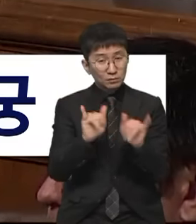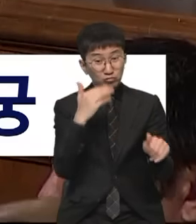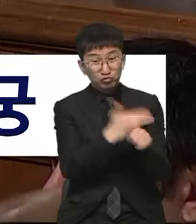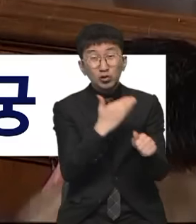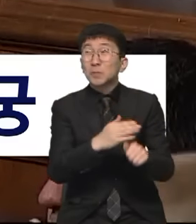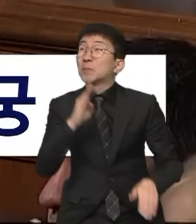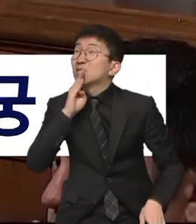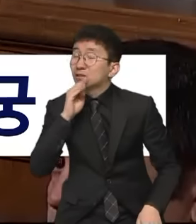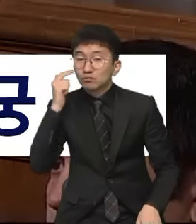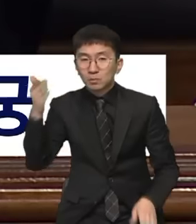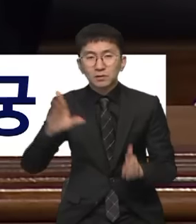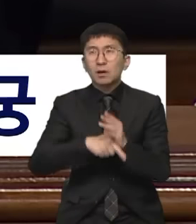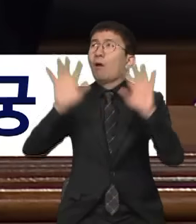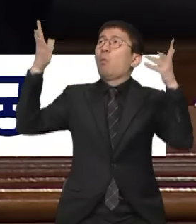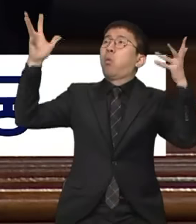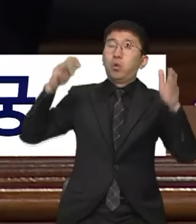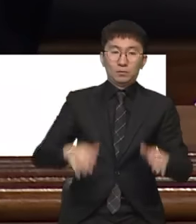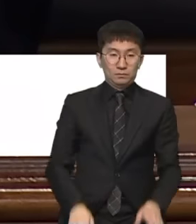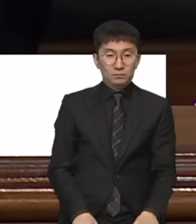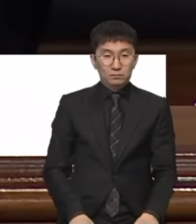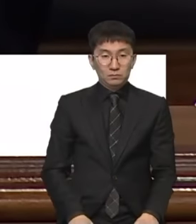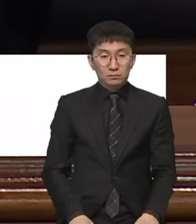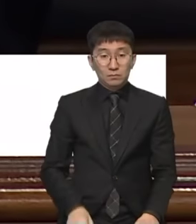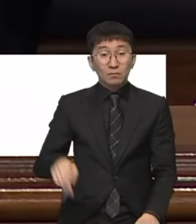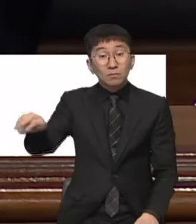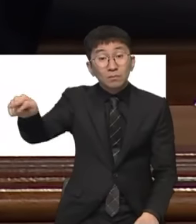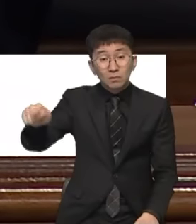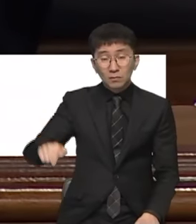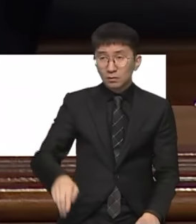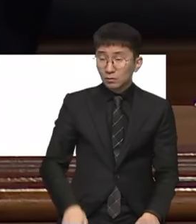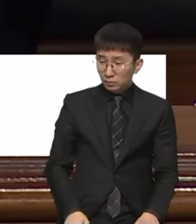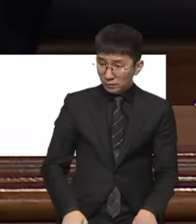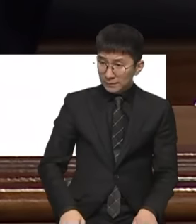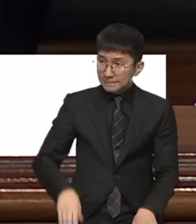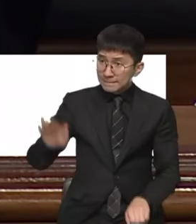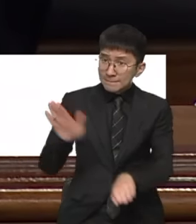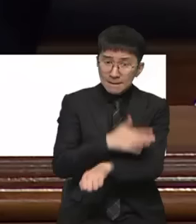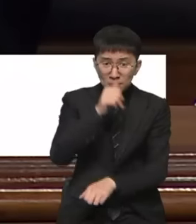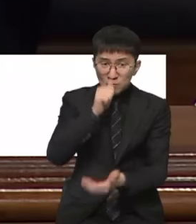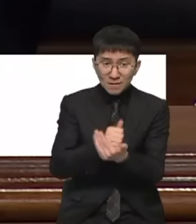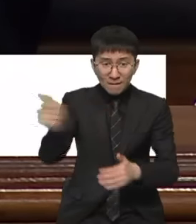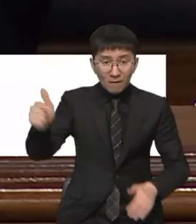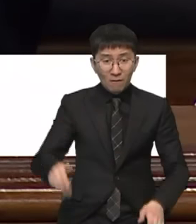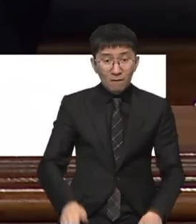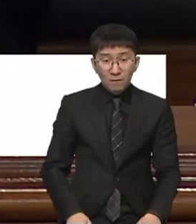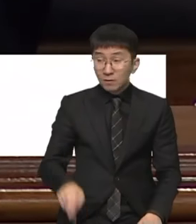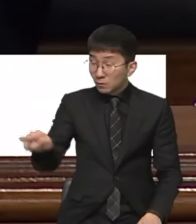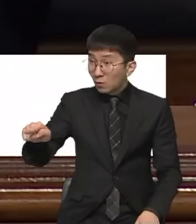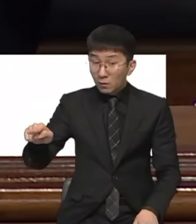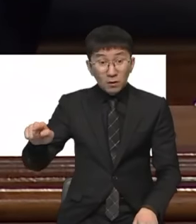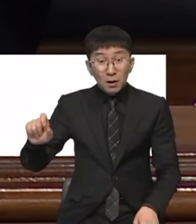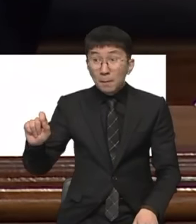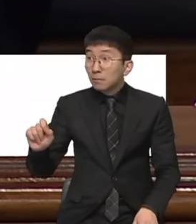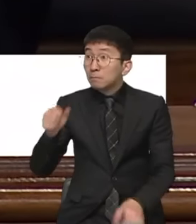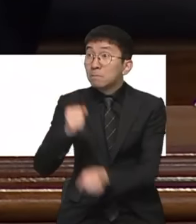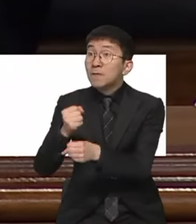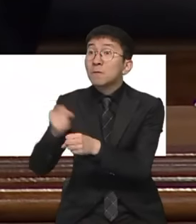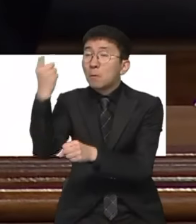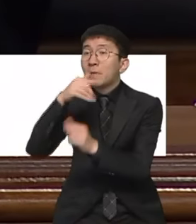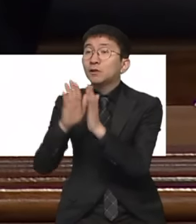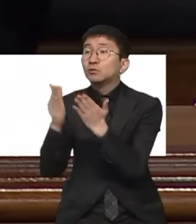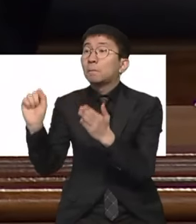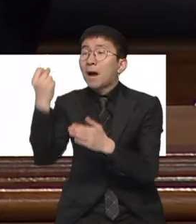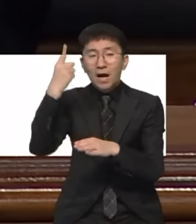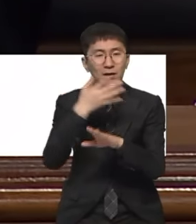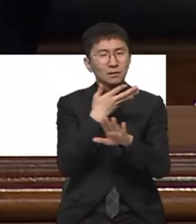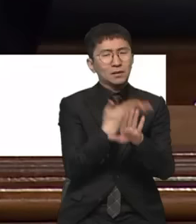박수가 터져 나왔습니다. Mr. Zuckerberg, you have blood on your hands. You have a product. You